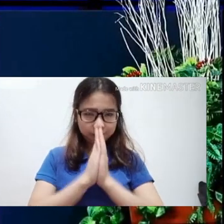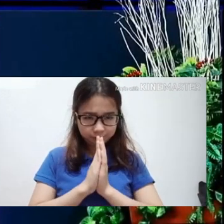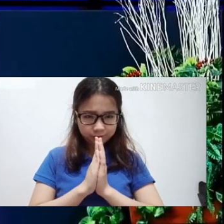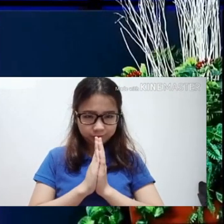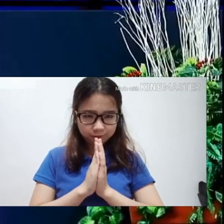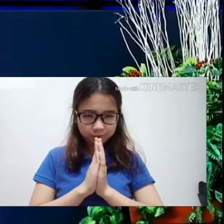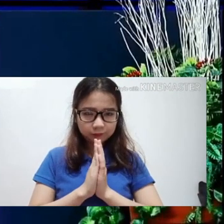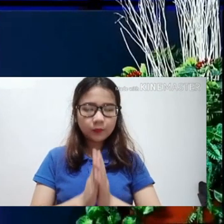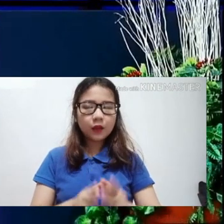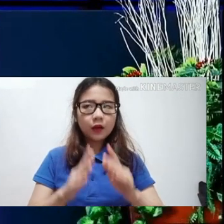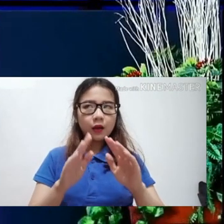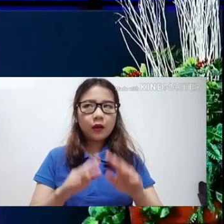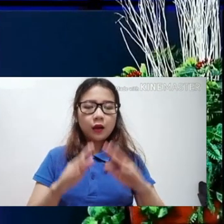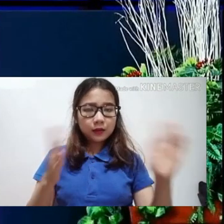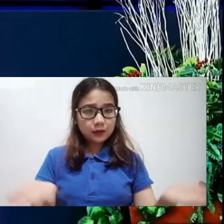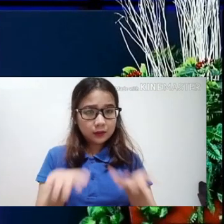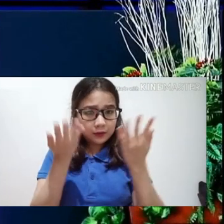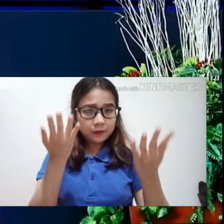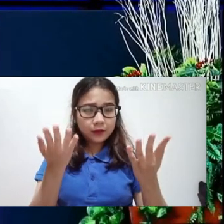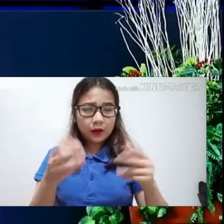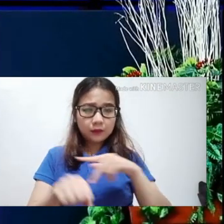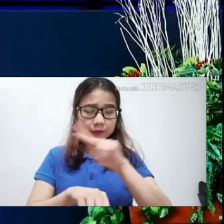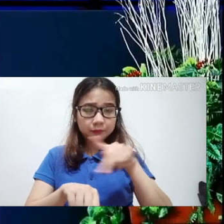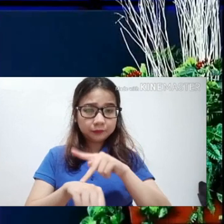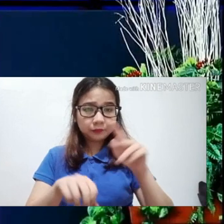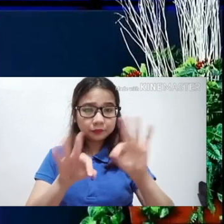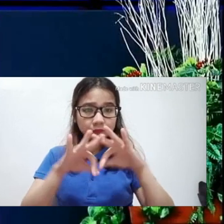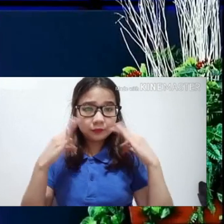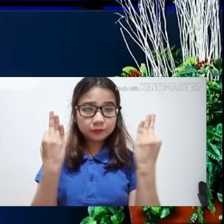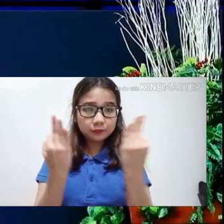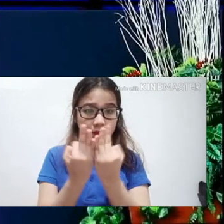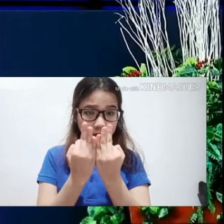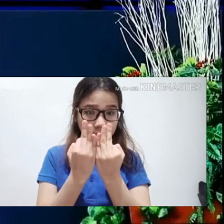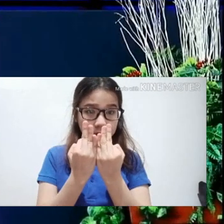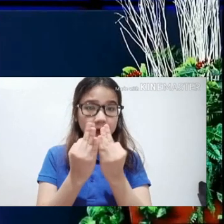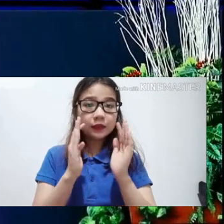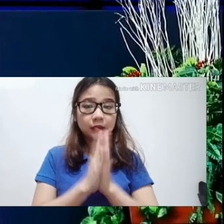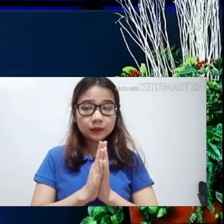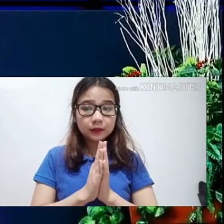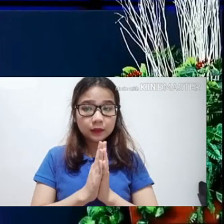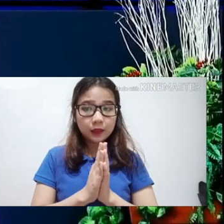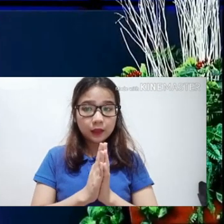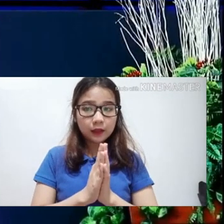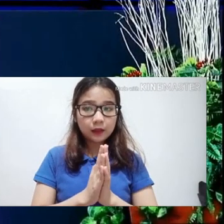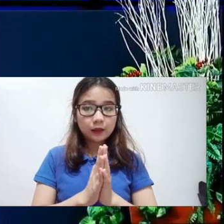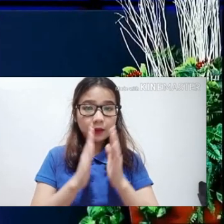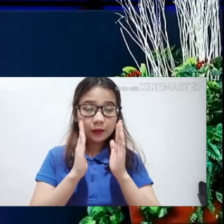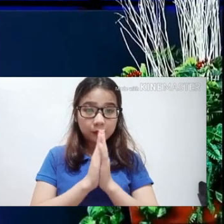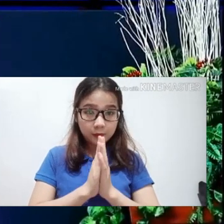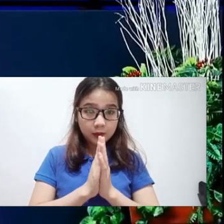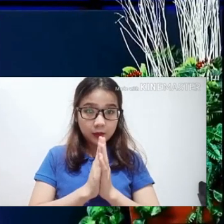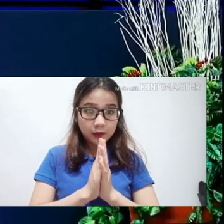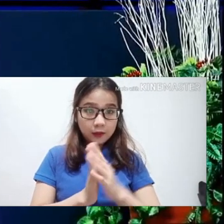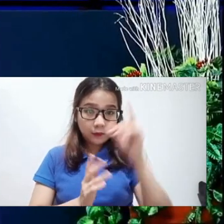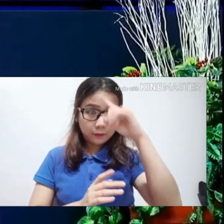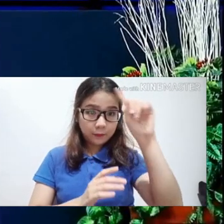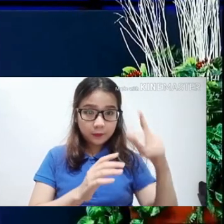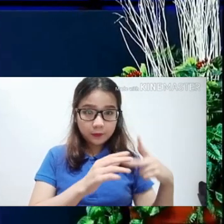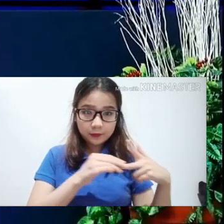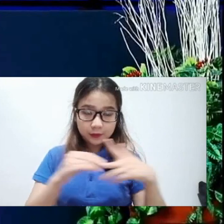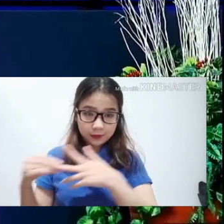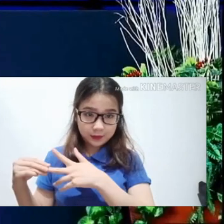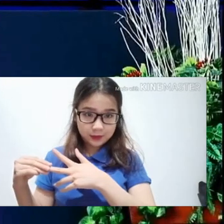and let's lift our nation, our situation, our families to the Lord. At patuloy po nating hilingin ang kanyang paggabay sa